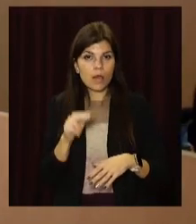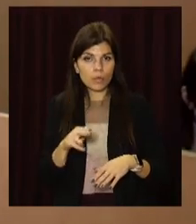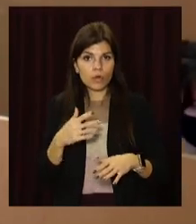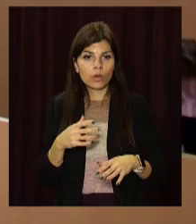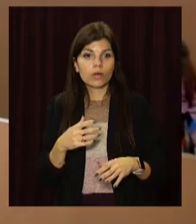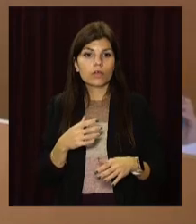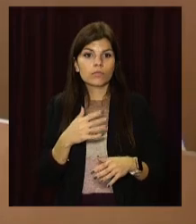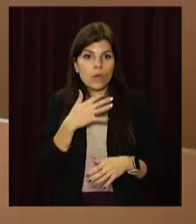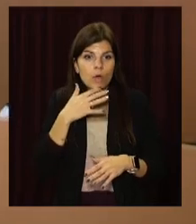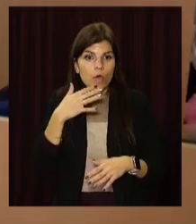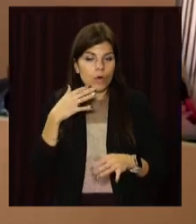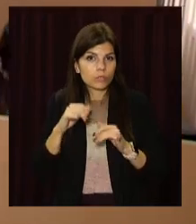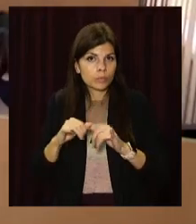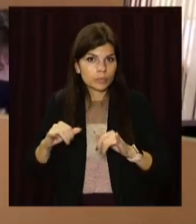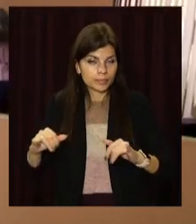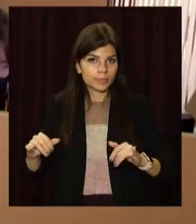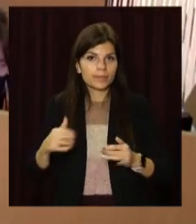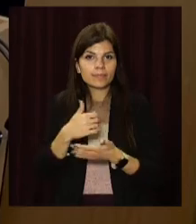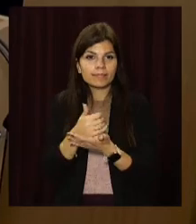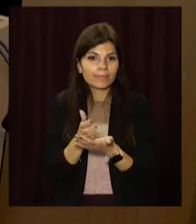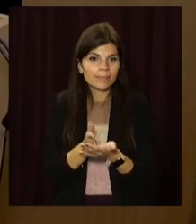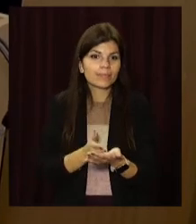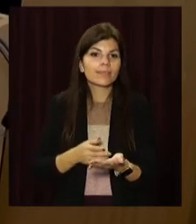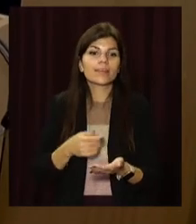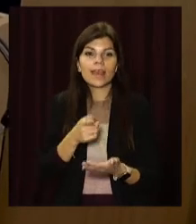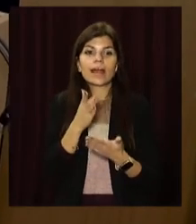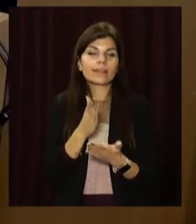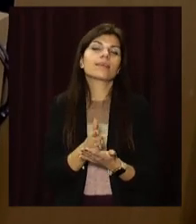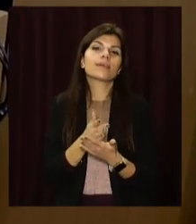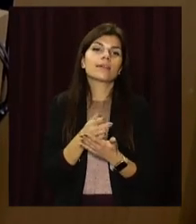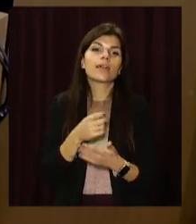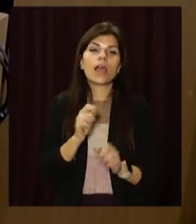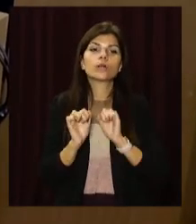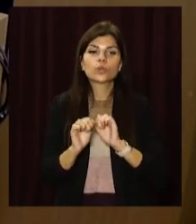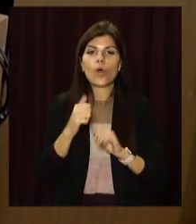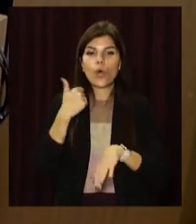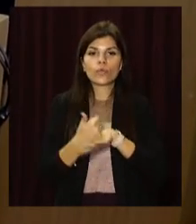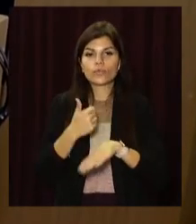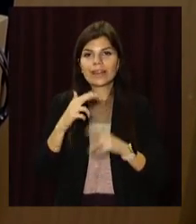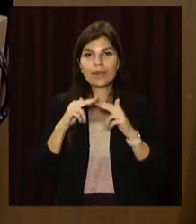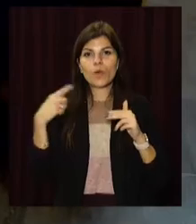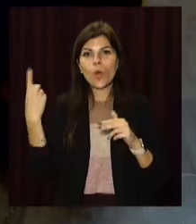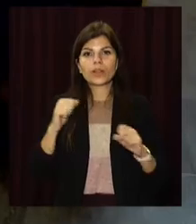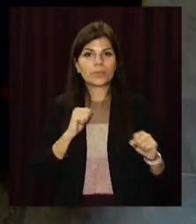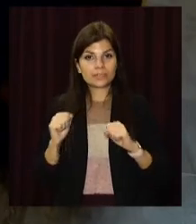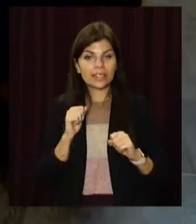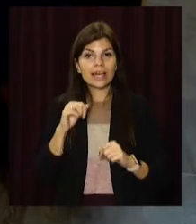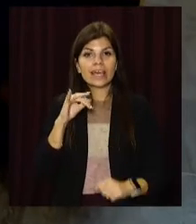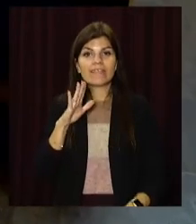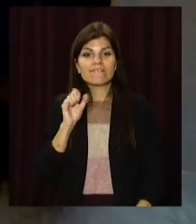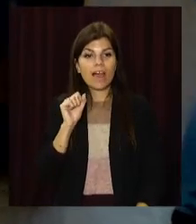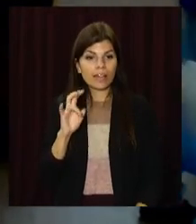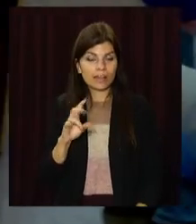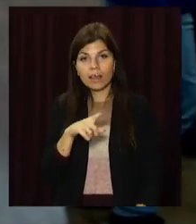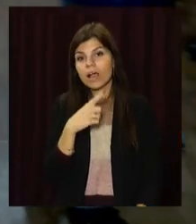уже 80. Вони працюють за принципом єдиного вікна та прозорого офісу. Заступник голови Дніпропетровської облдержадміністрації Іван